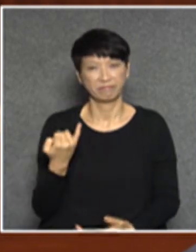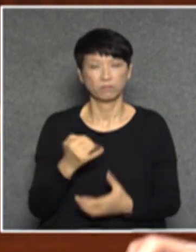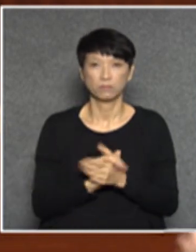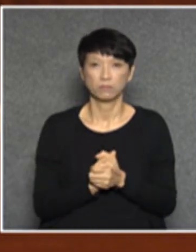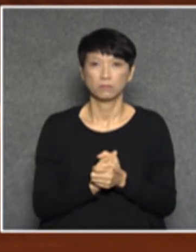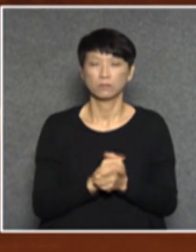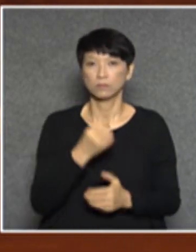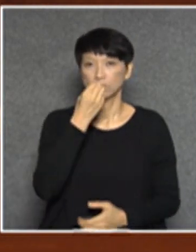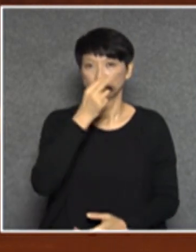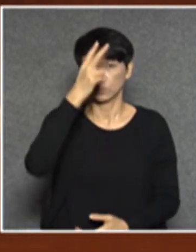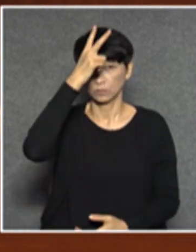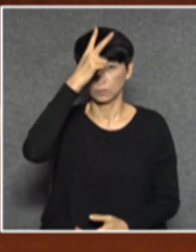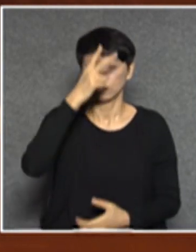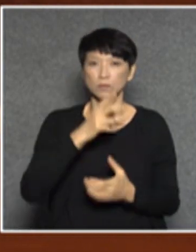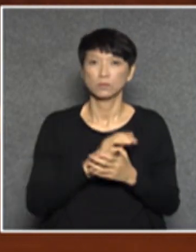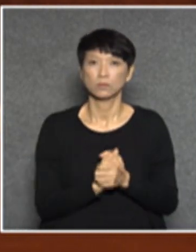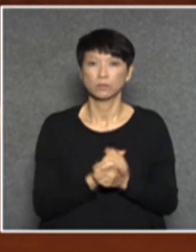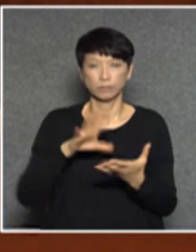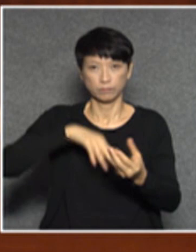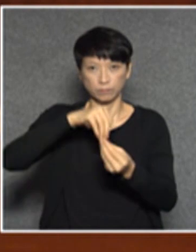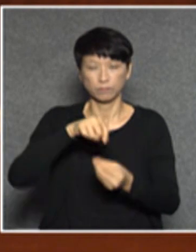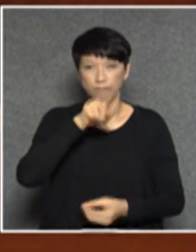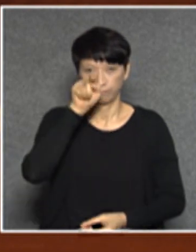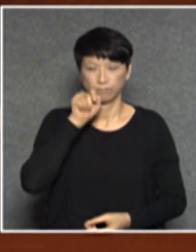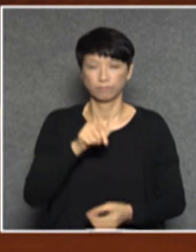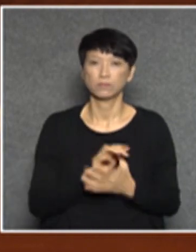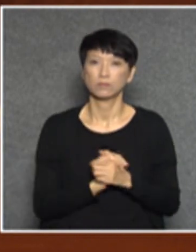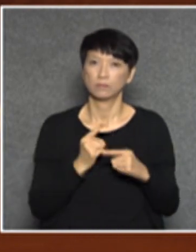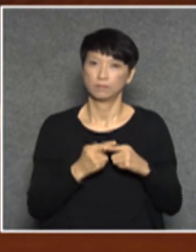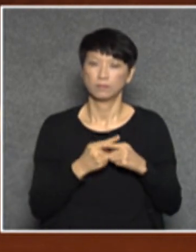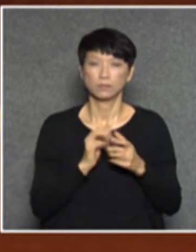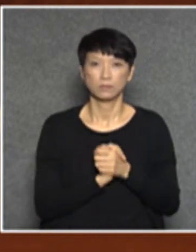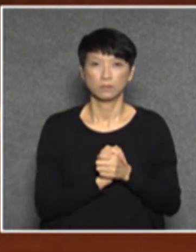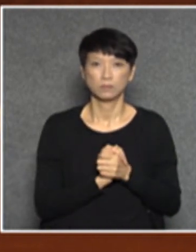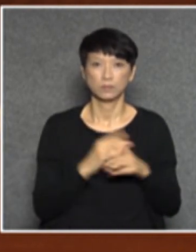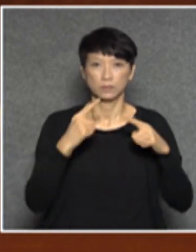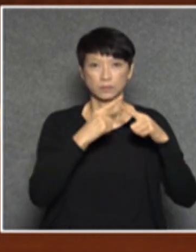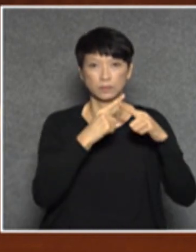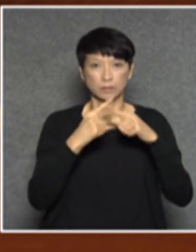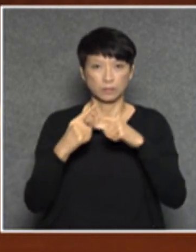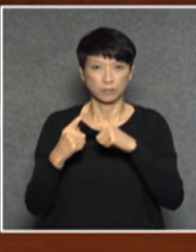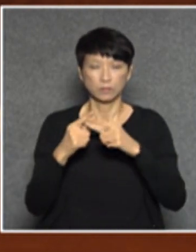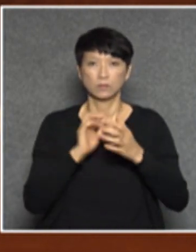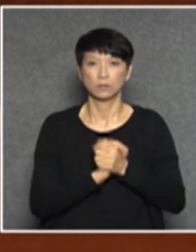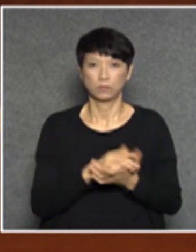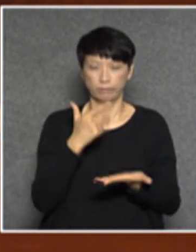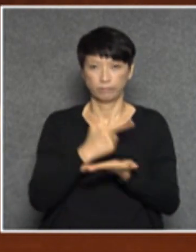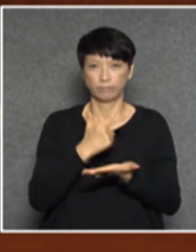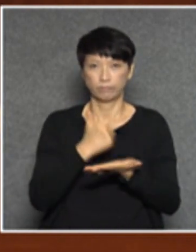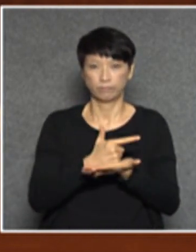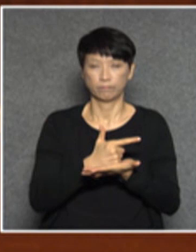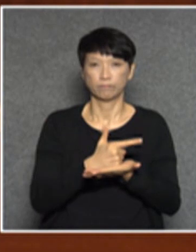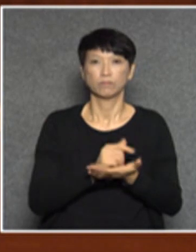特區政府非常關心依個問題。依個咧確實係民生嘅一個重要嘅方